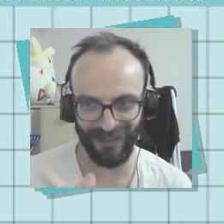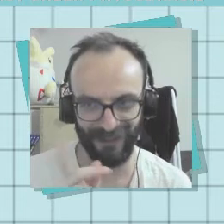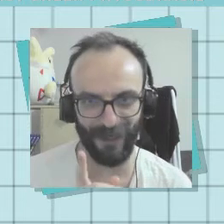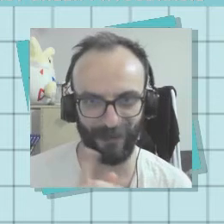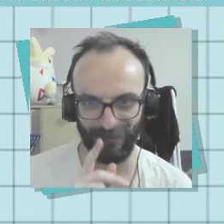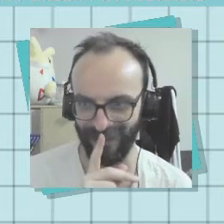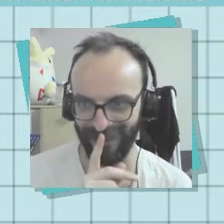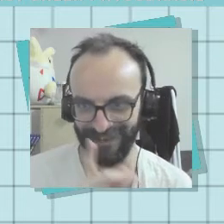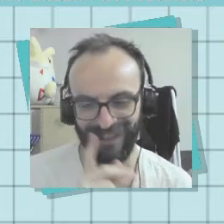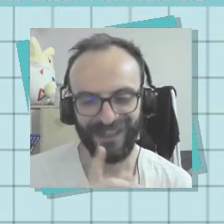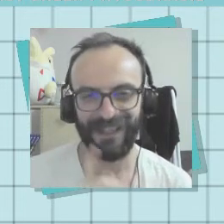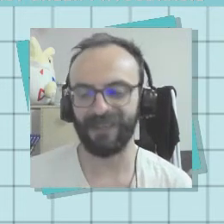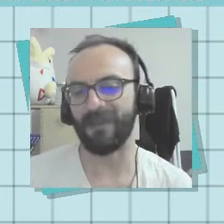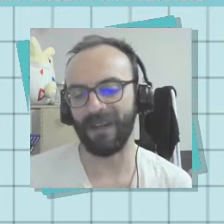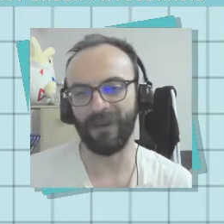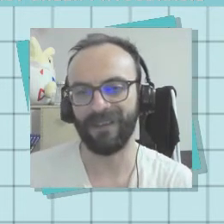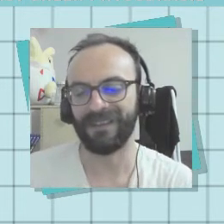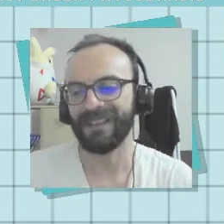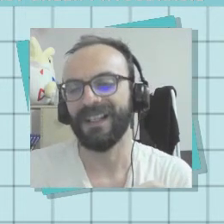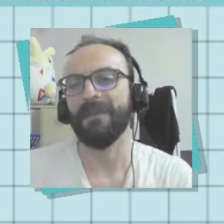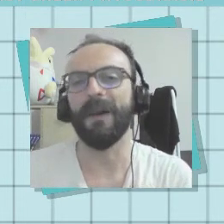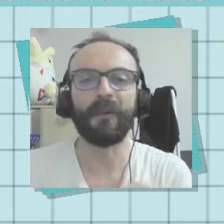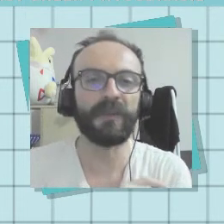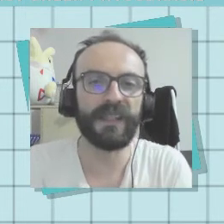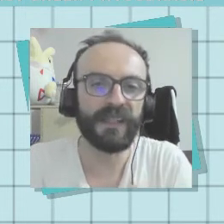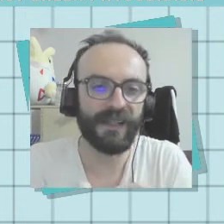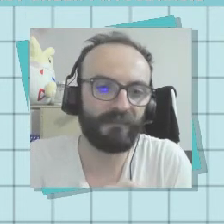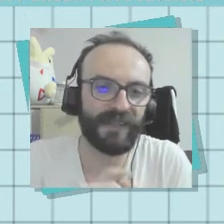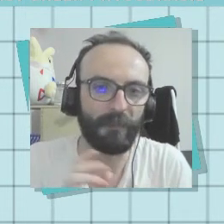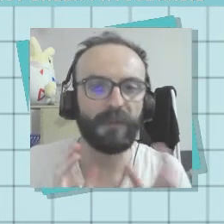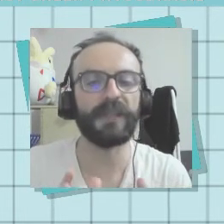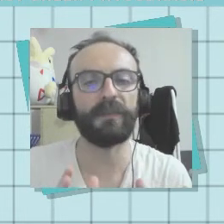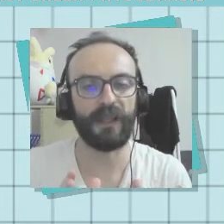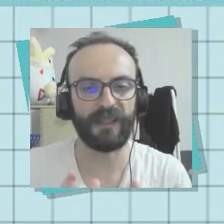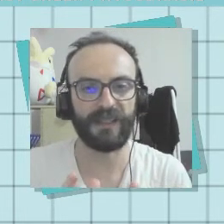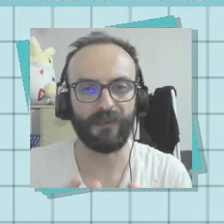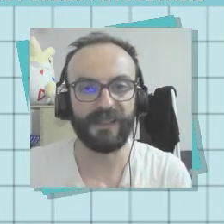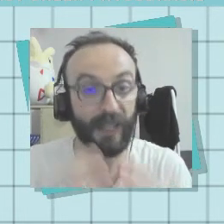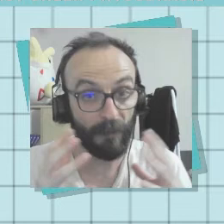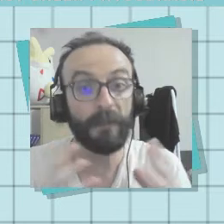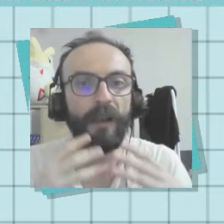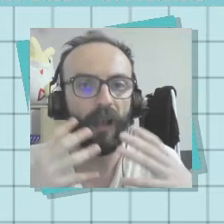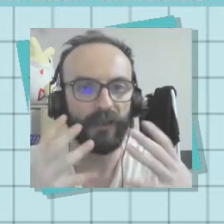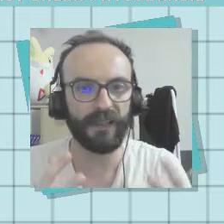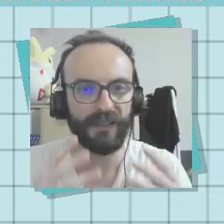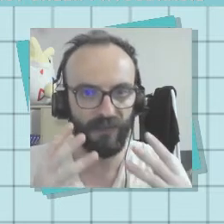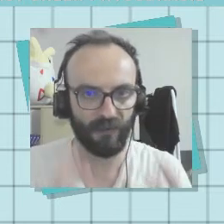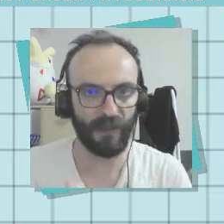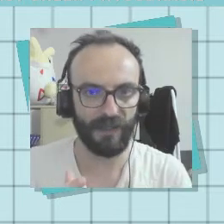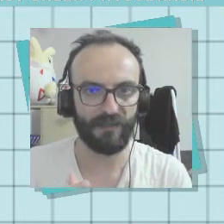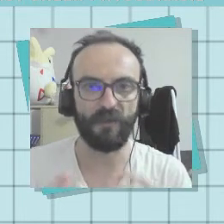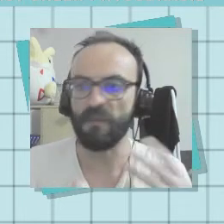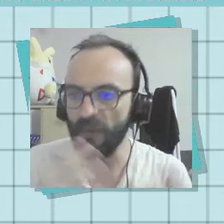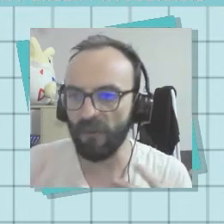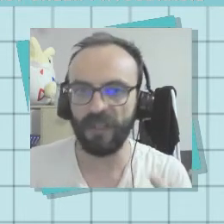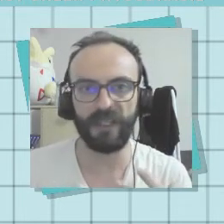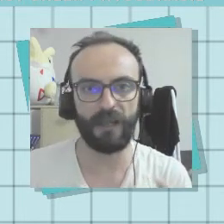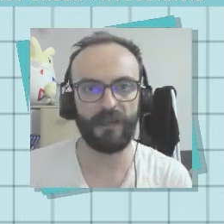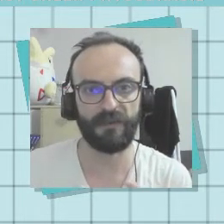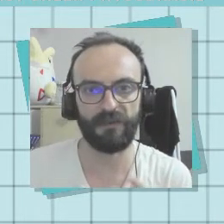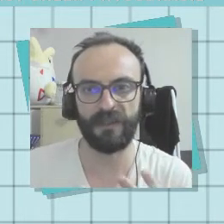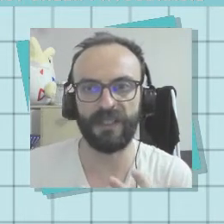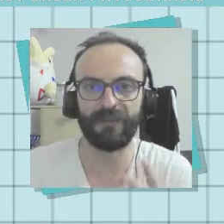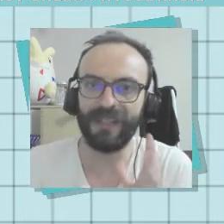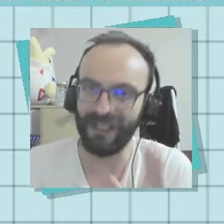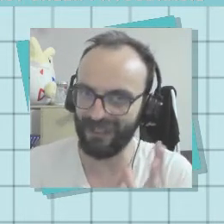coup, celle-là tu l'as pas vue. Ouais. Celle-là tu vas la voir. Mais en gros, l'idée c'est ça. Ça peut aider pour la dactylo. C'est quand même intéressant sur la base. On peut créer de la